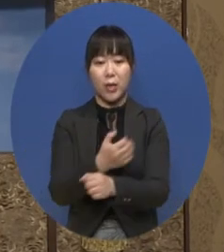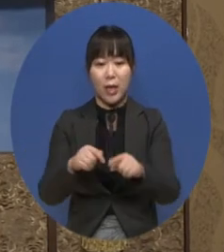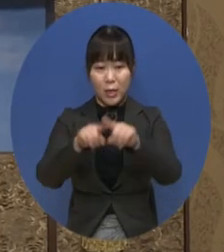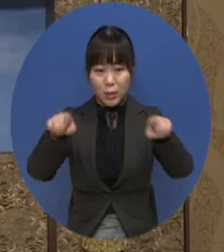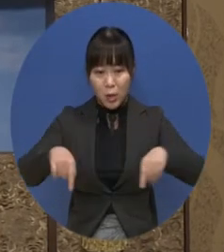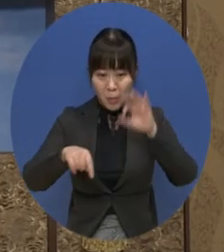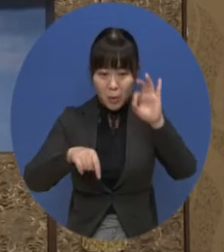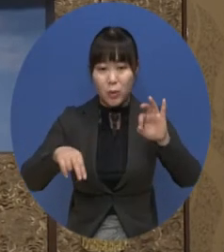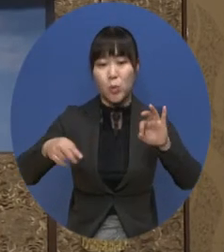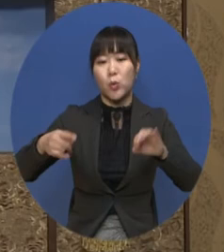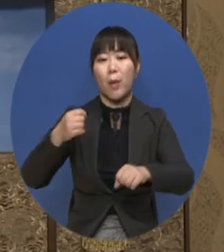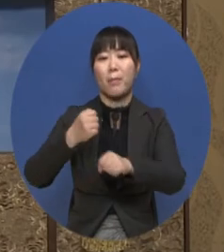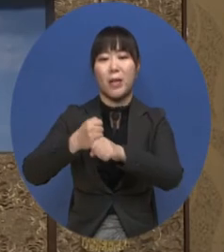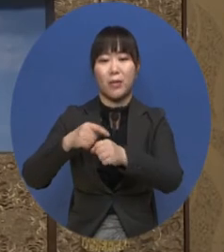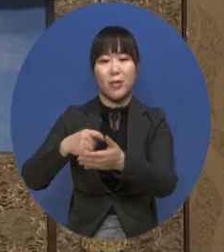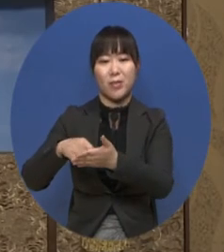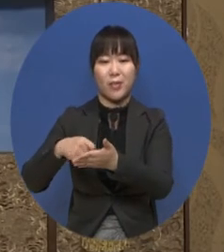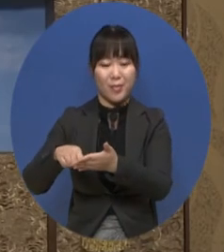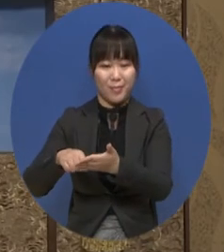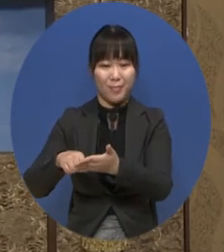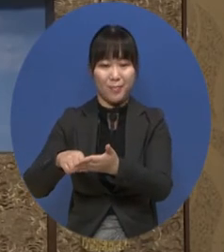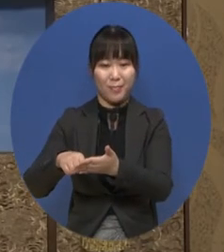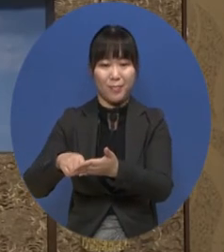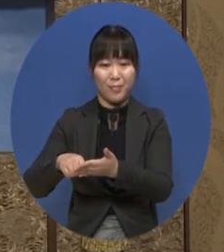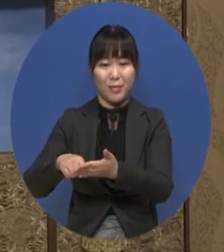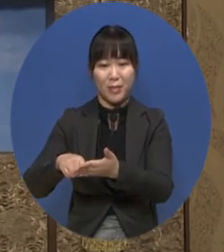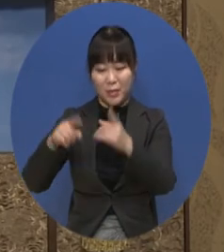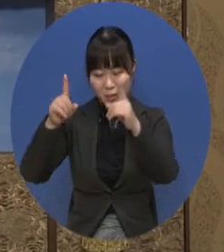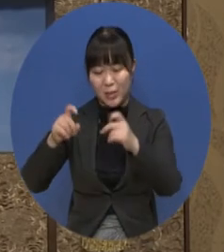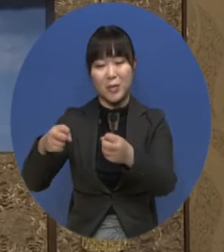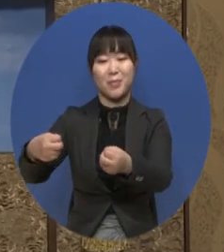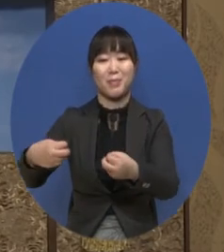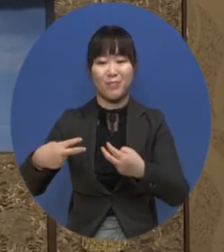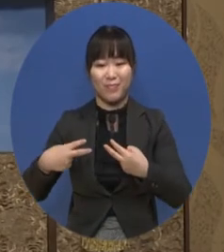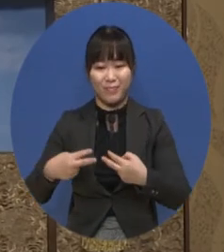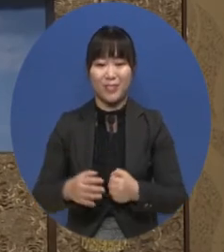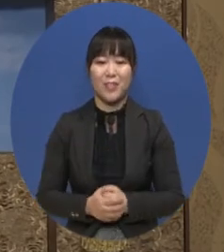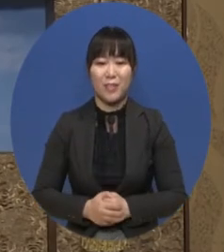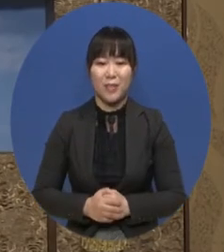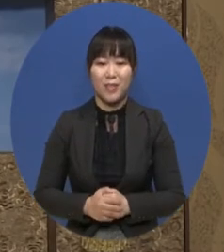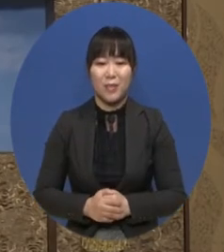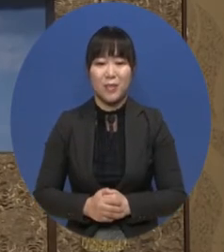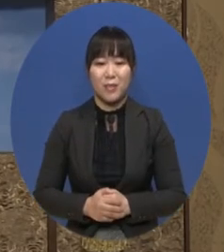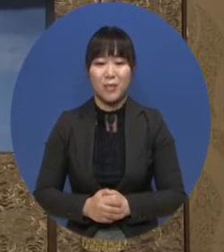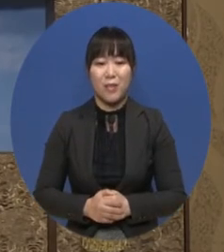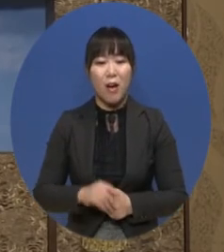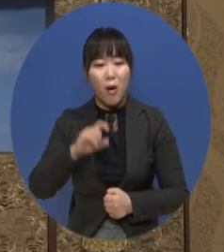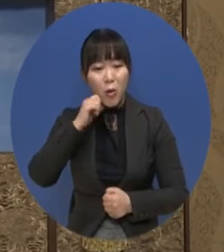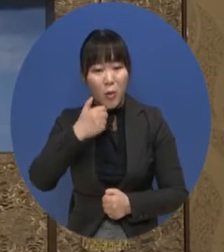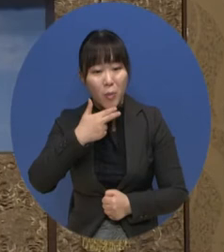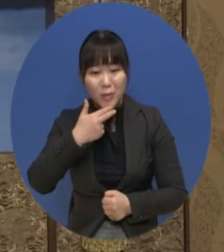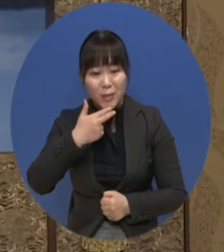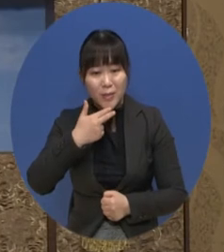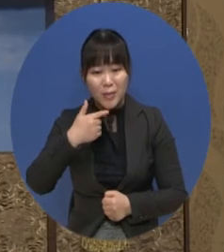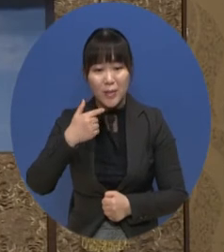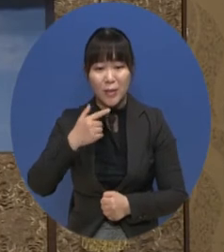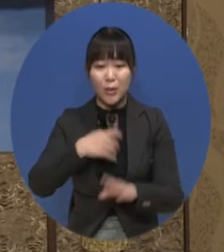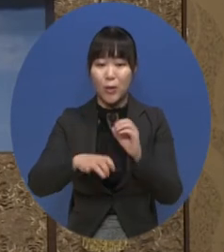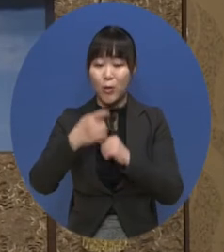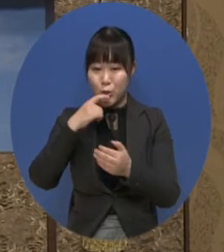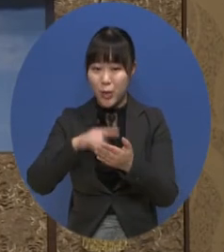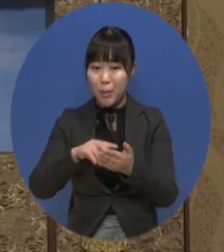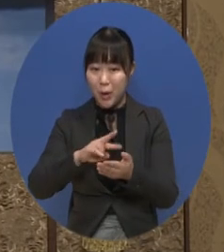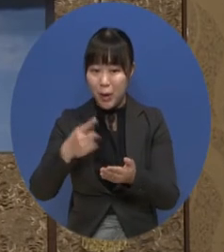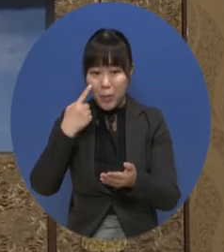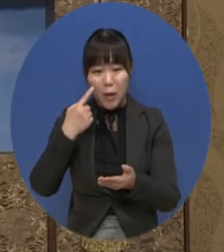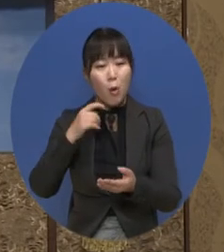쳤는데 소소가 만든 걸로 썼다는 거예요. 그러면서 그거를 이렇게 사진 찍어서 보내주는데 네. 어려웠던 거 없냐 얘기 좀 더 쉽게 바꾸겠다